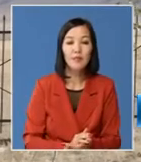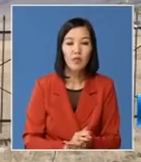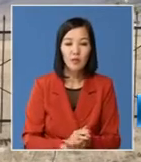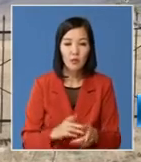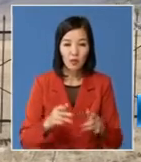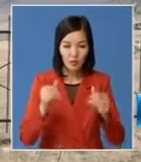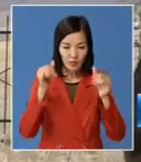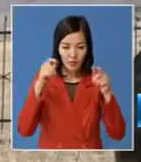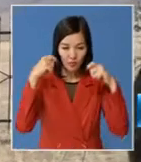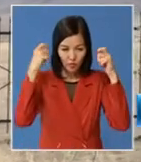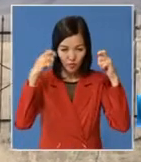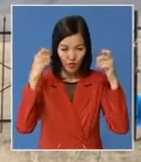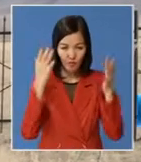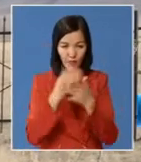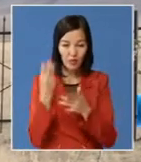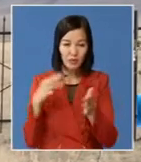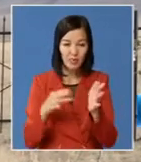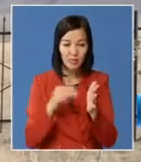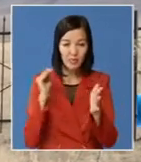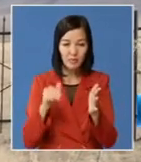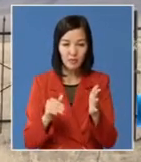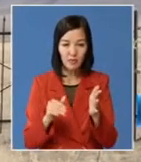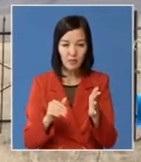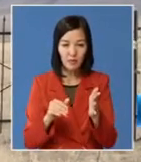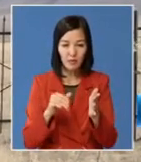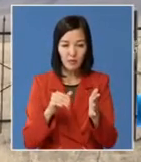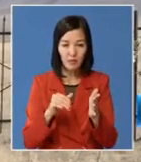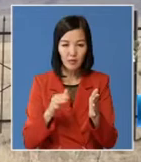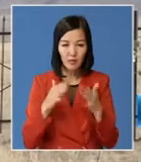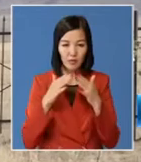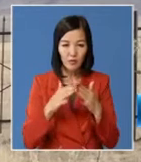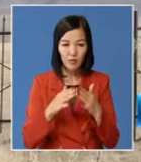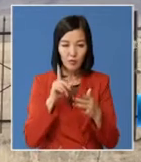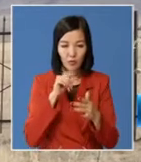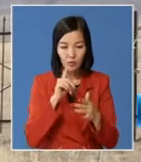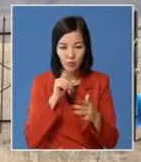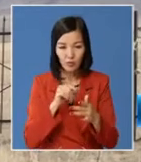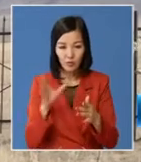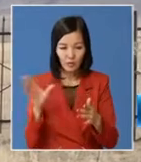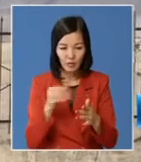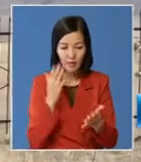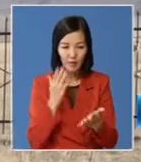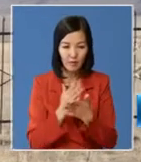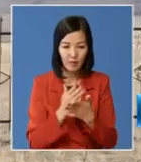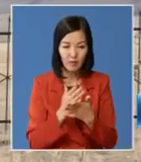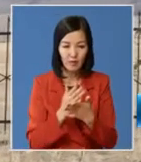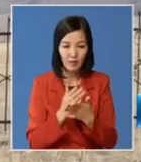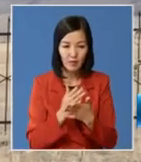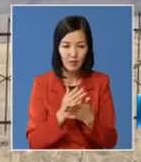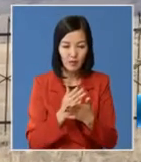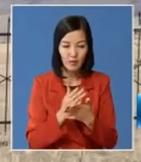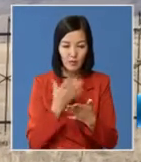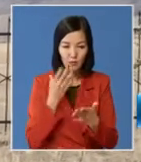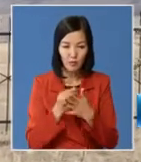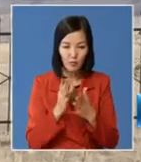болса 38 мың мал бар, құс тауығы бар, осының барлығын халық осыменен күн көріп,